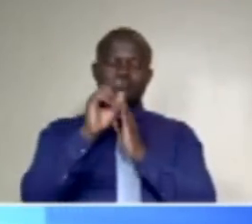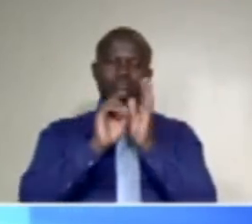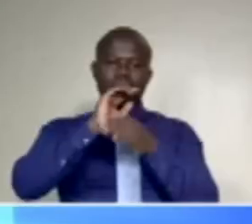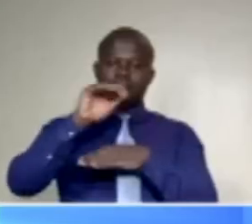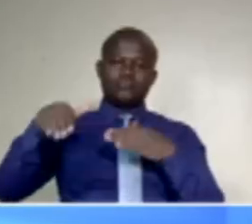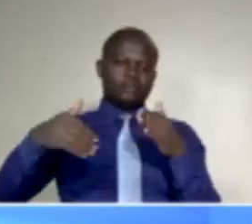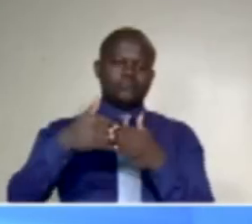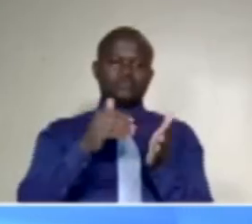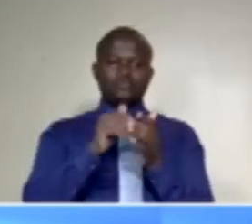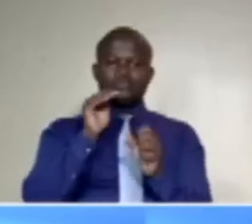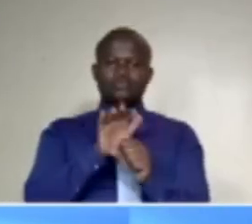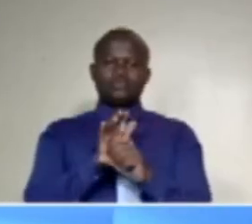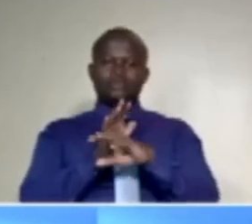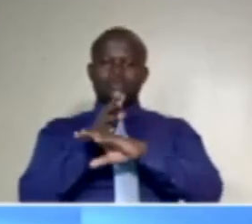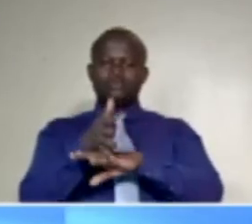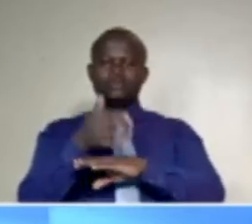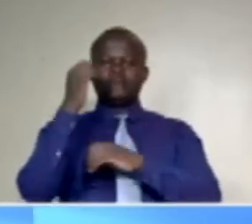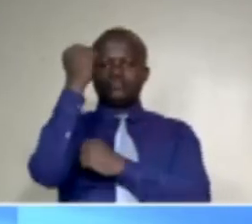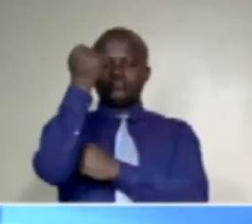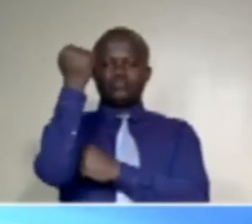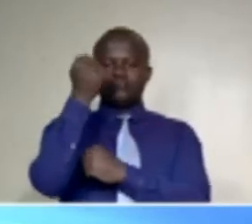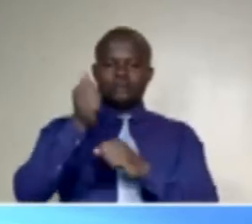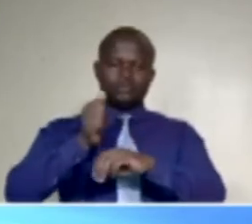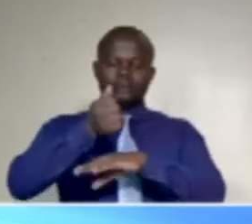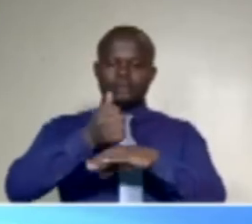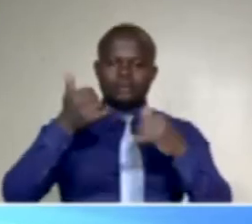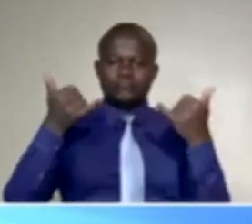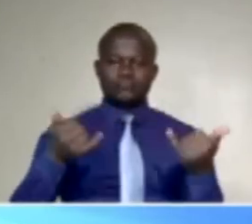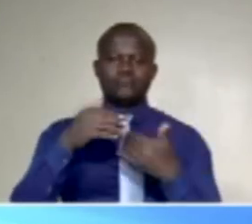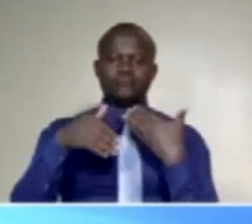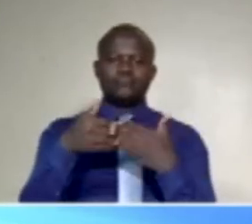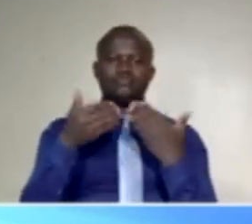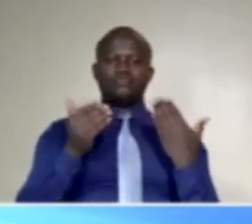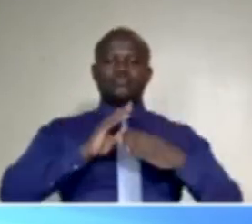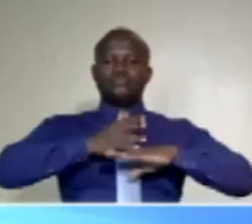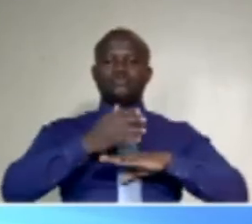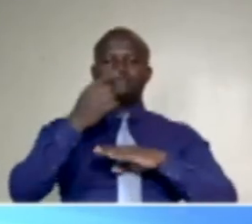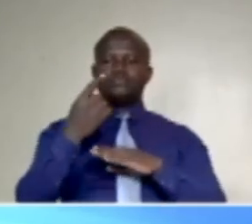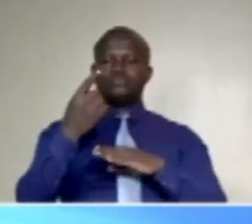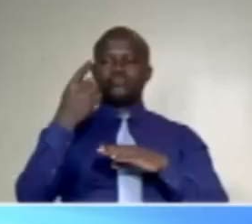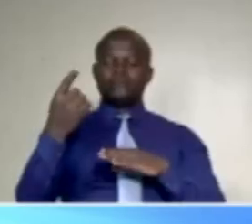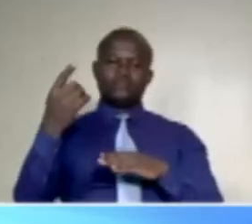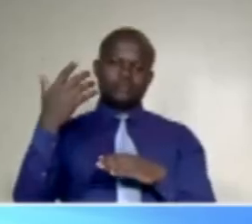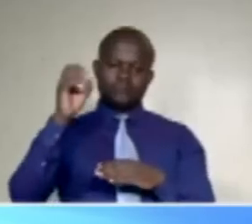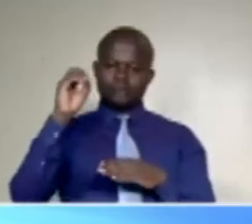kose cyane ko banarengeje umuhigo bari bihaye ubu bakaba basaga